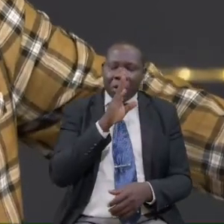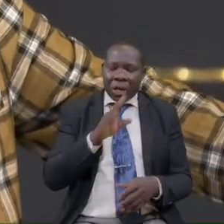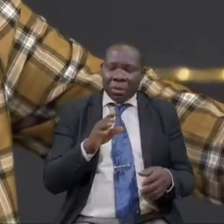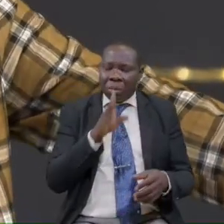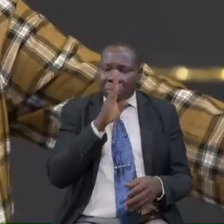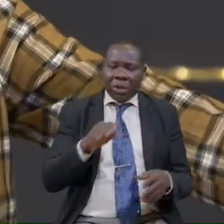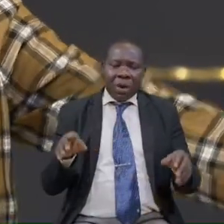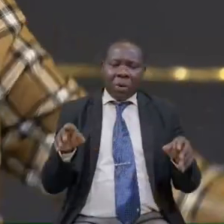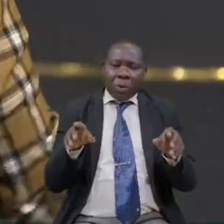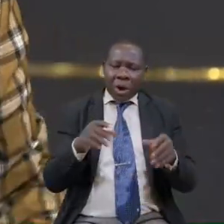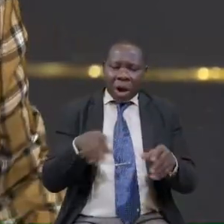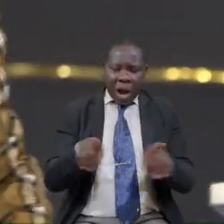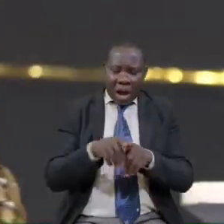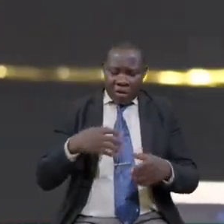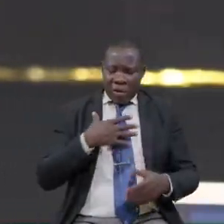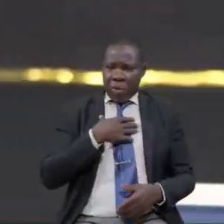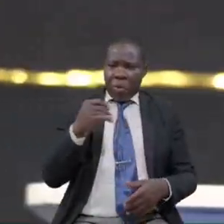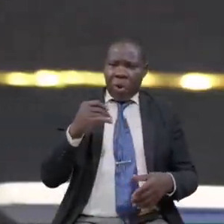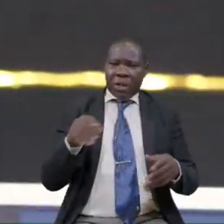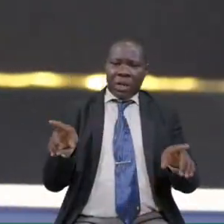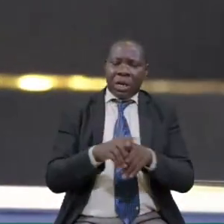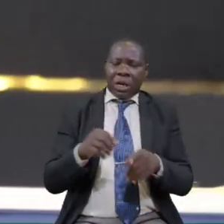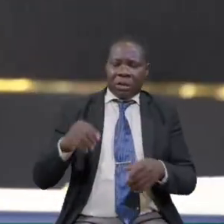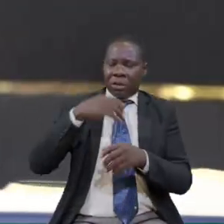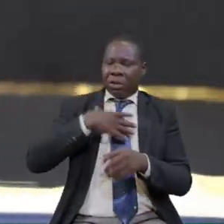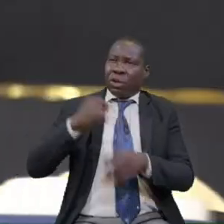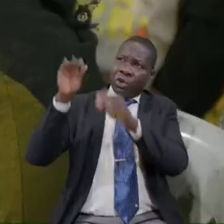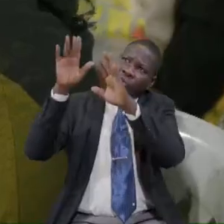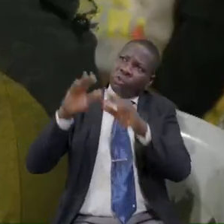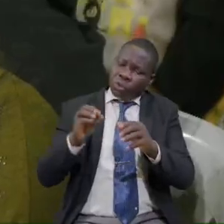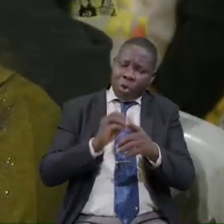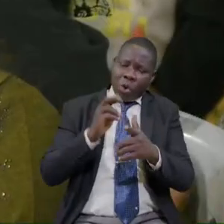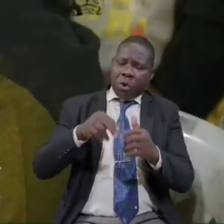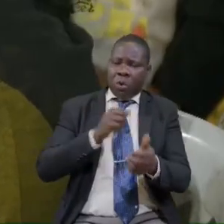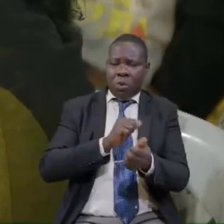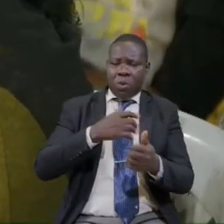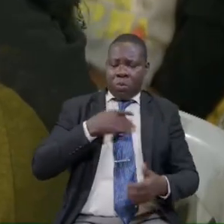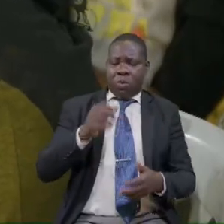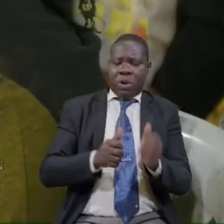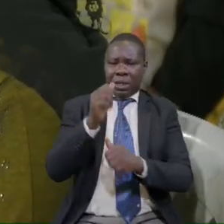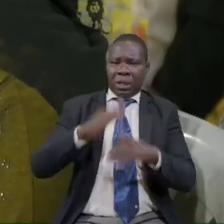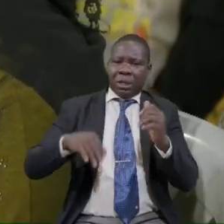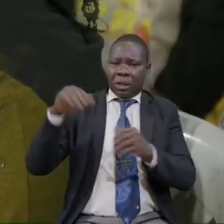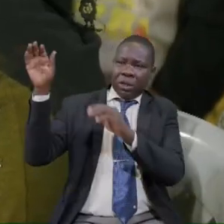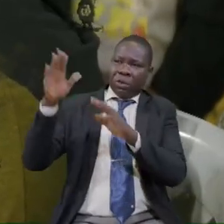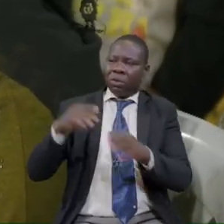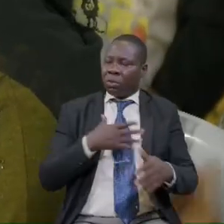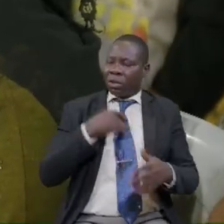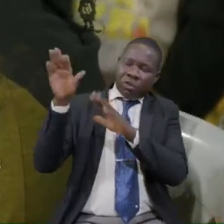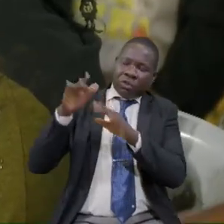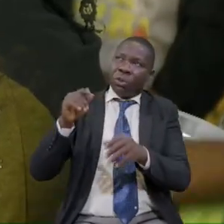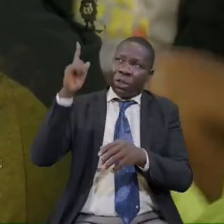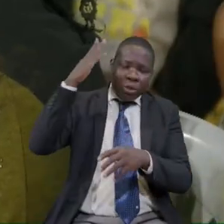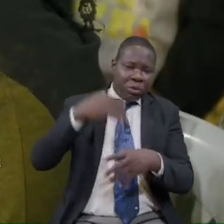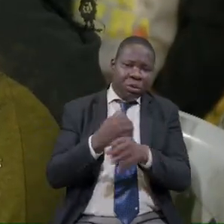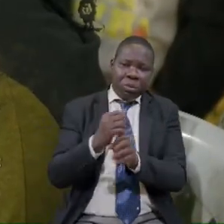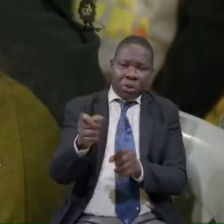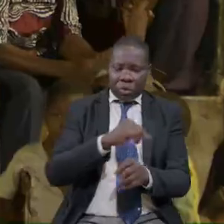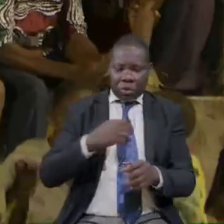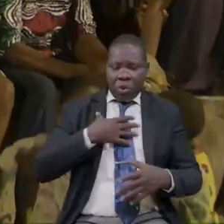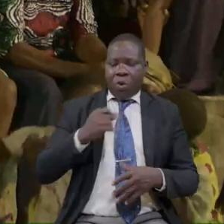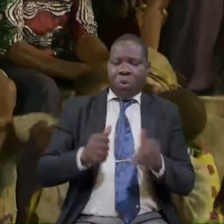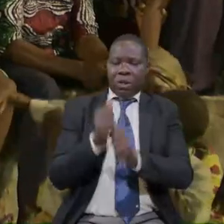serez pas comme, vous ne serez pas blanc comme la neige, sans parler d'être plus blanc que la neige. Il vous fera plus blanc que